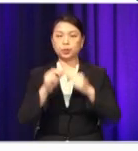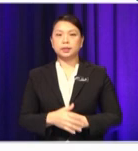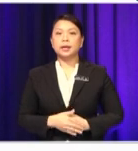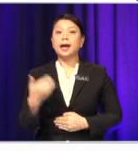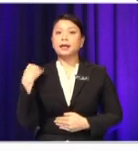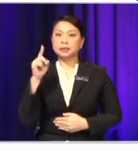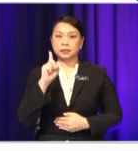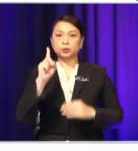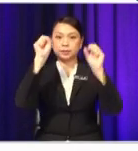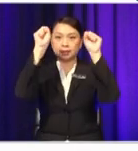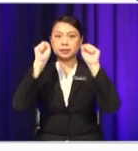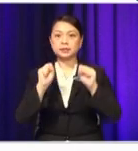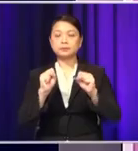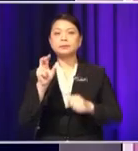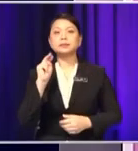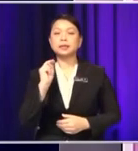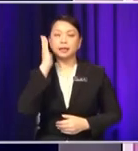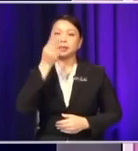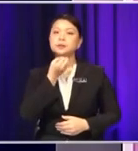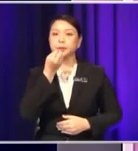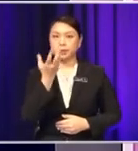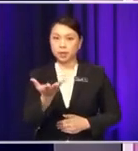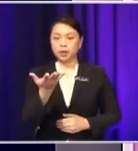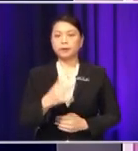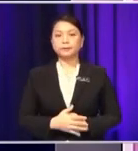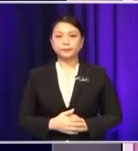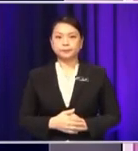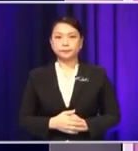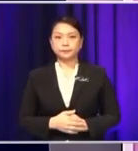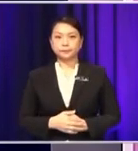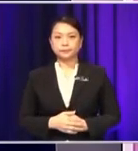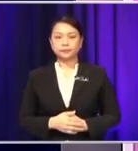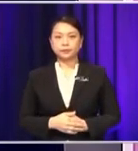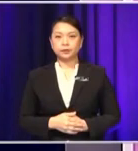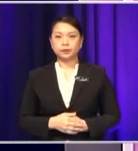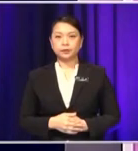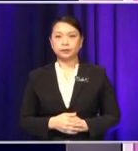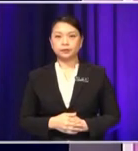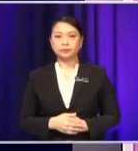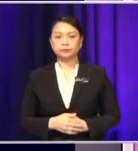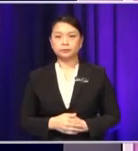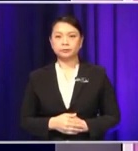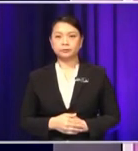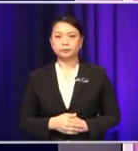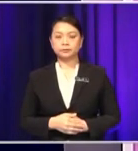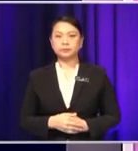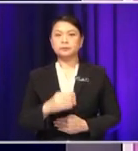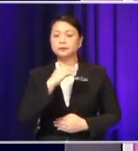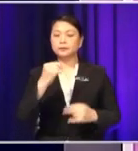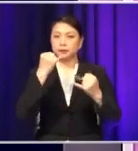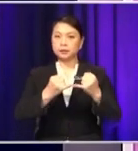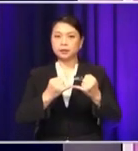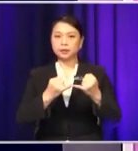yang akan saya maklumkan sebentar lagi, ya, yang akan direkodkan oleh pihak guru, guru kelas dan sebagainya. Dan yang akhir sekali